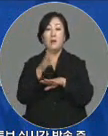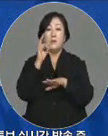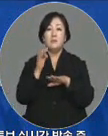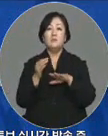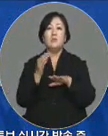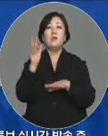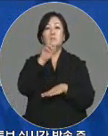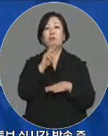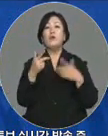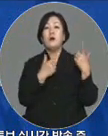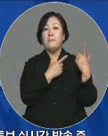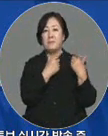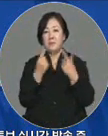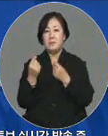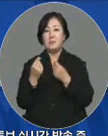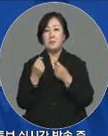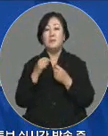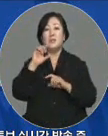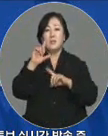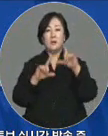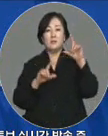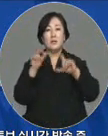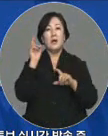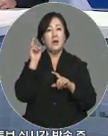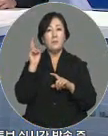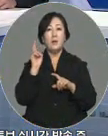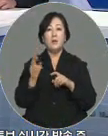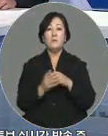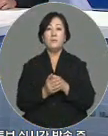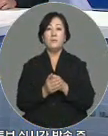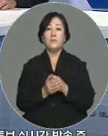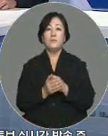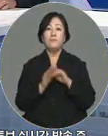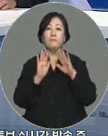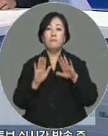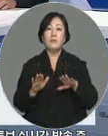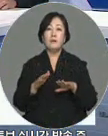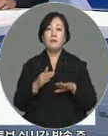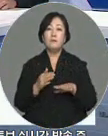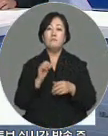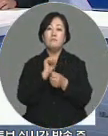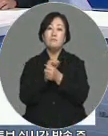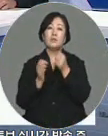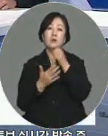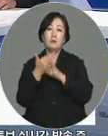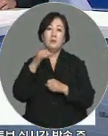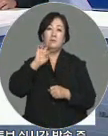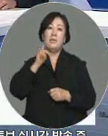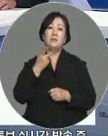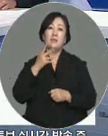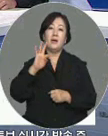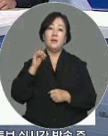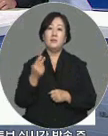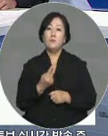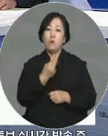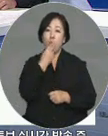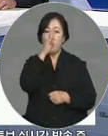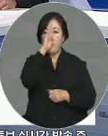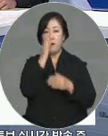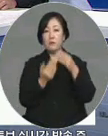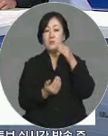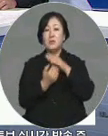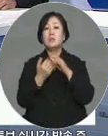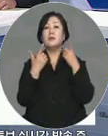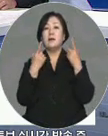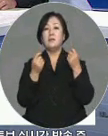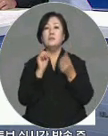전국과 거의 비슷한 양상으로 갈 예. 것으로 예측을 하고 있습니다. 자, 지금 어쨌든 독감하고 메타뉴머 바이러스 호흡기 질환도